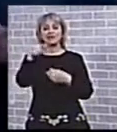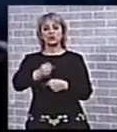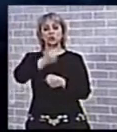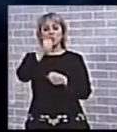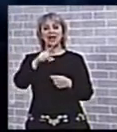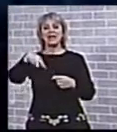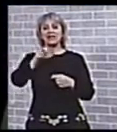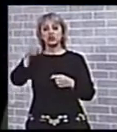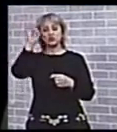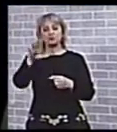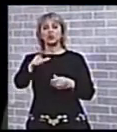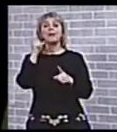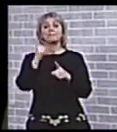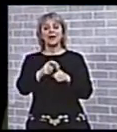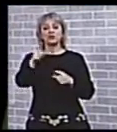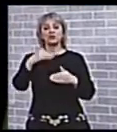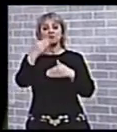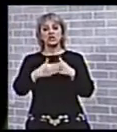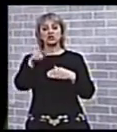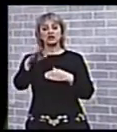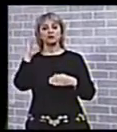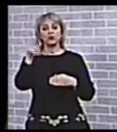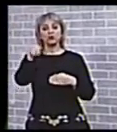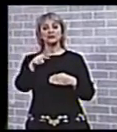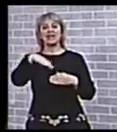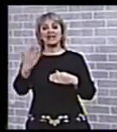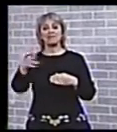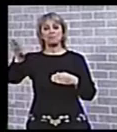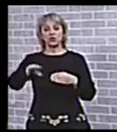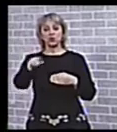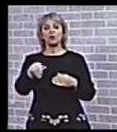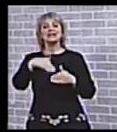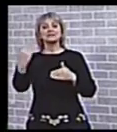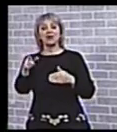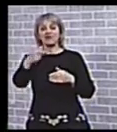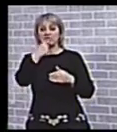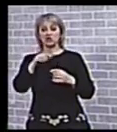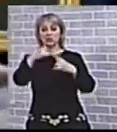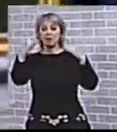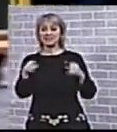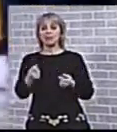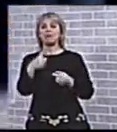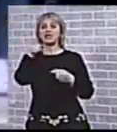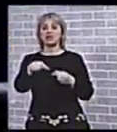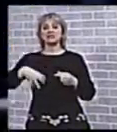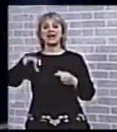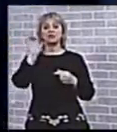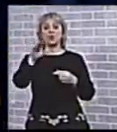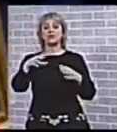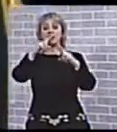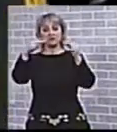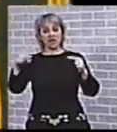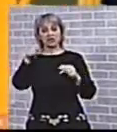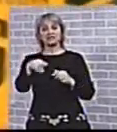кубок Лиги чемпионов. И пообещал, в ближайшем будущем на левом берегу, справа от Ворошиловского моста, появится гандбольный